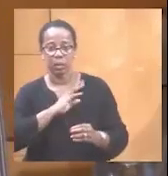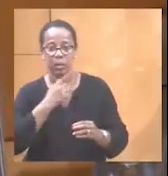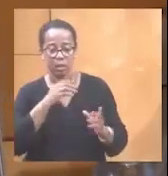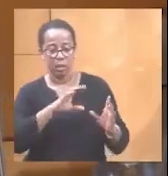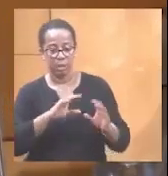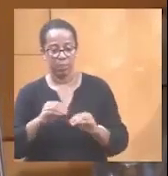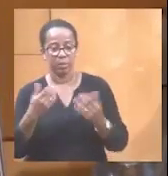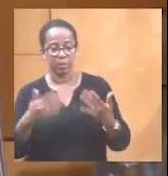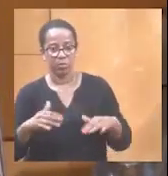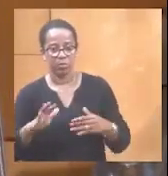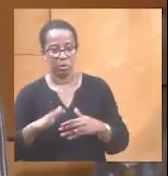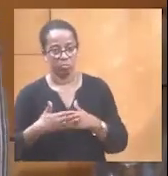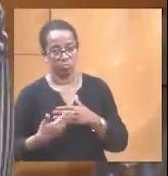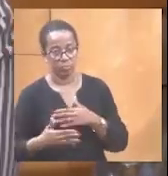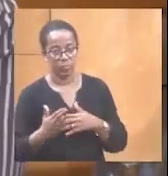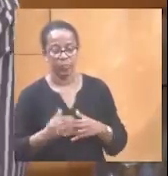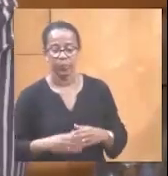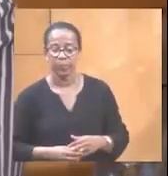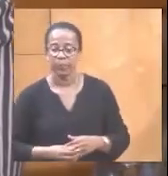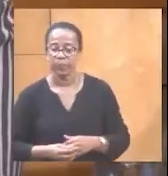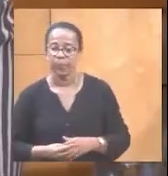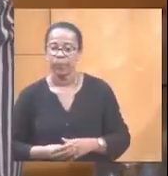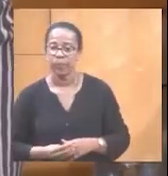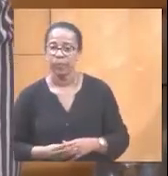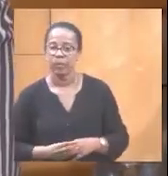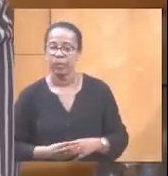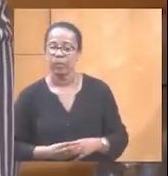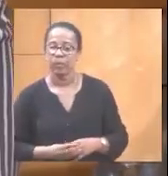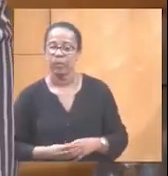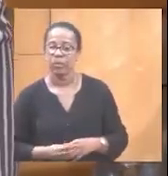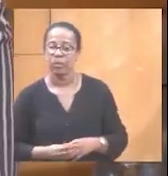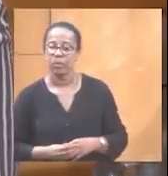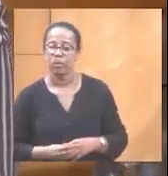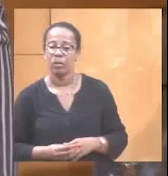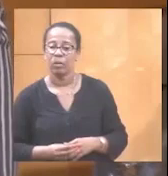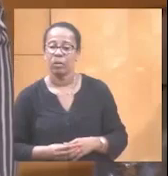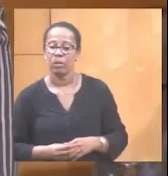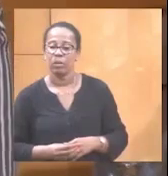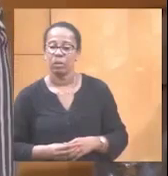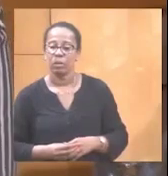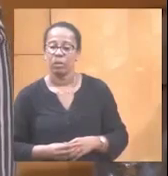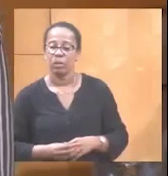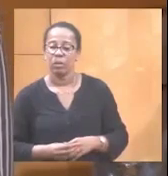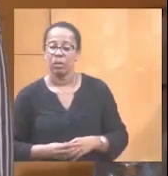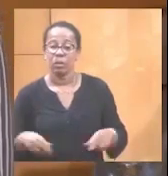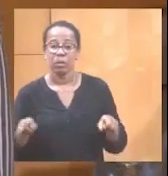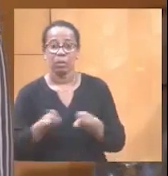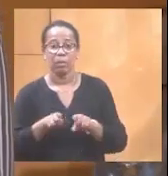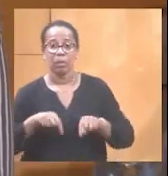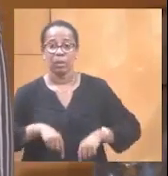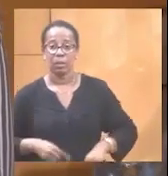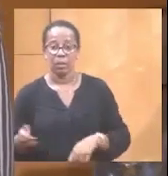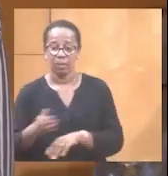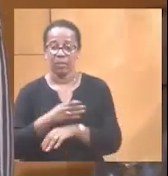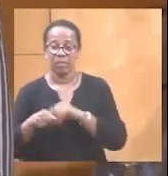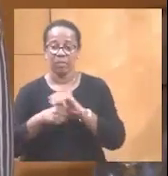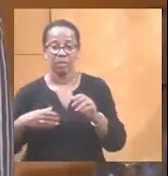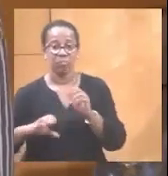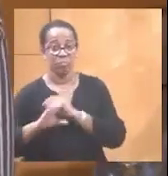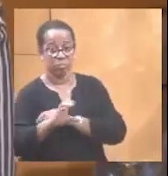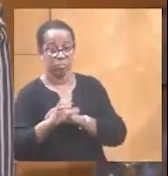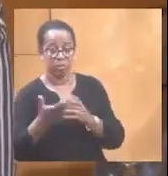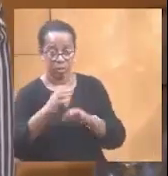application, c'est qu'au lieu de donner des dotations, comme l'État le faisait, il